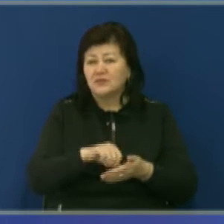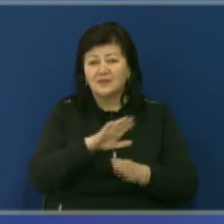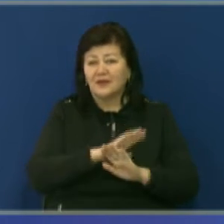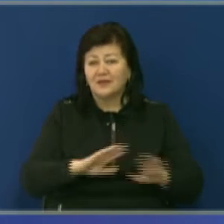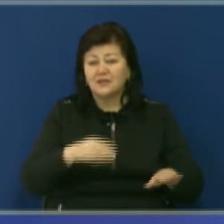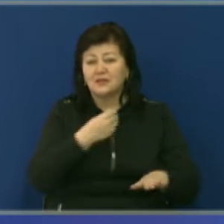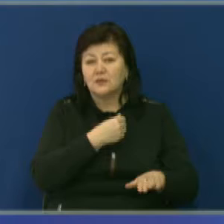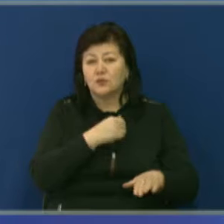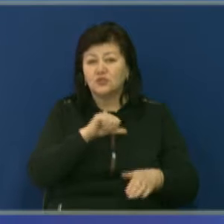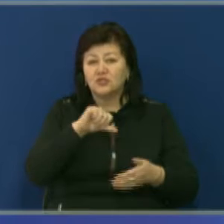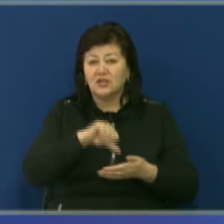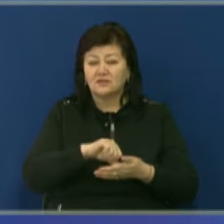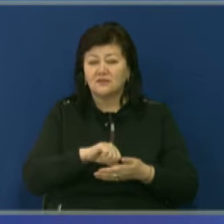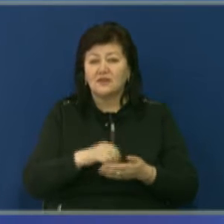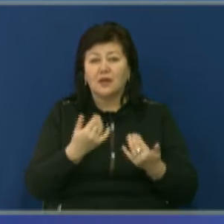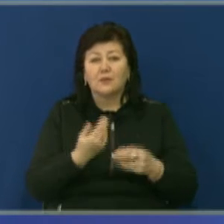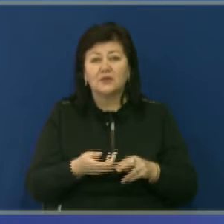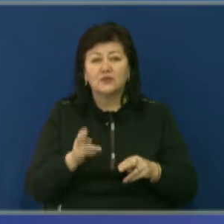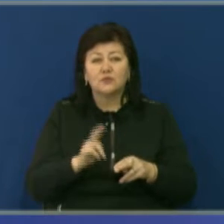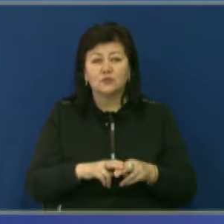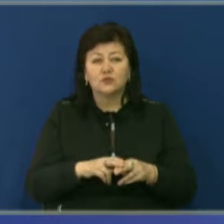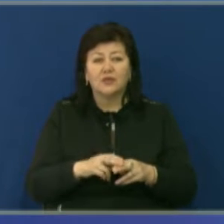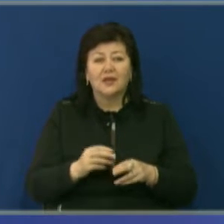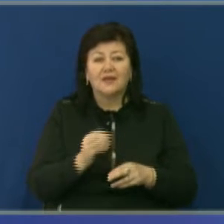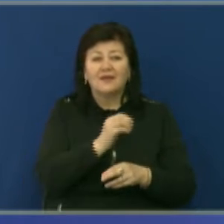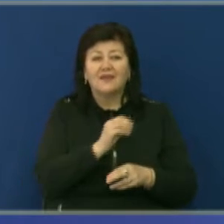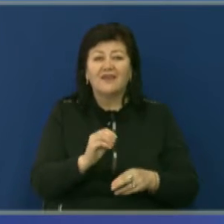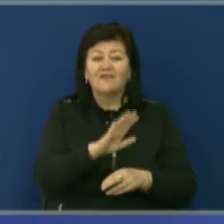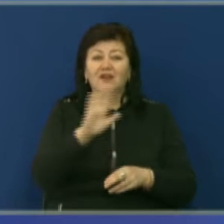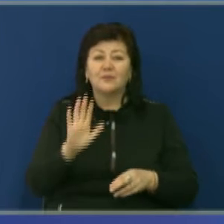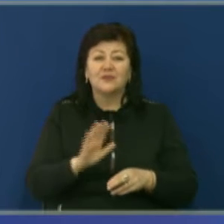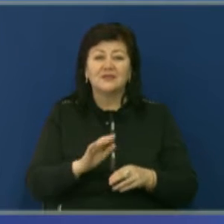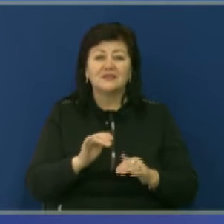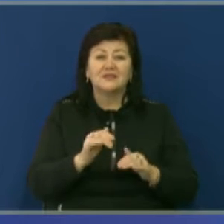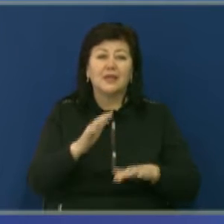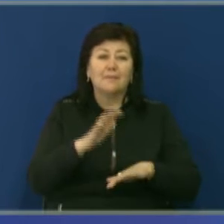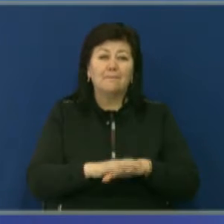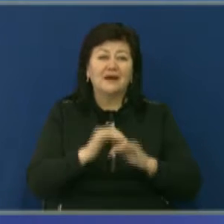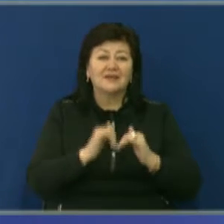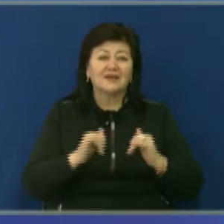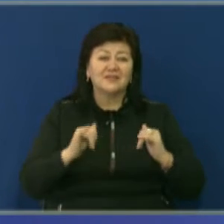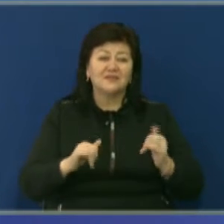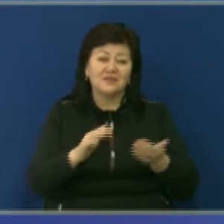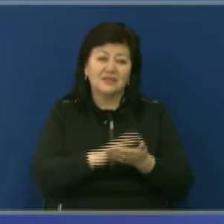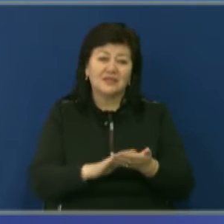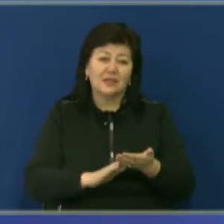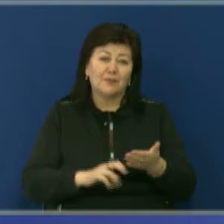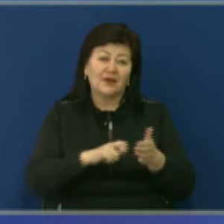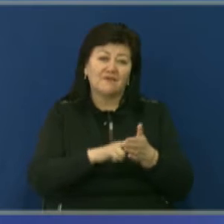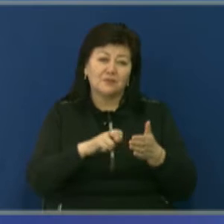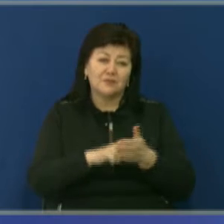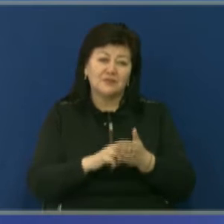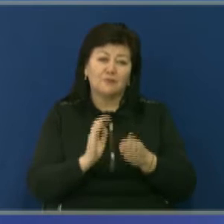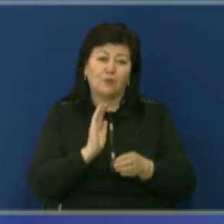болатын. Ол өзінің дәлелдерін жобаны қаржыландырған Еуропалық қайта құру және даму банкінің өкілдігіне жолдады. Бұл жағдайға қатысты